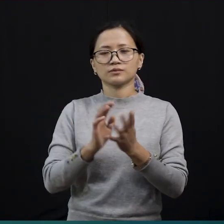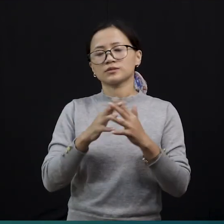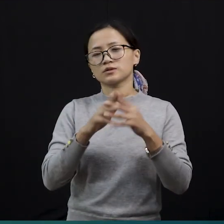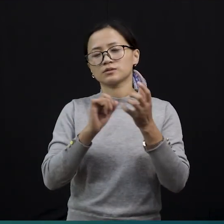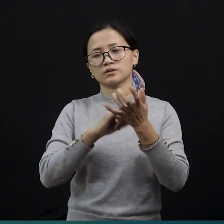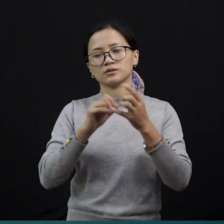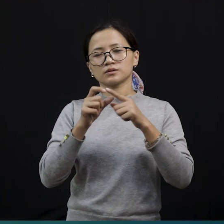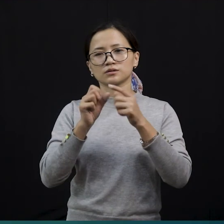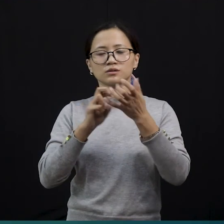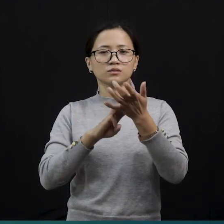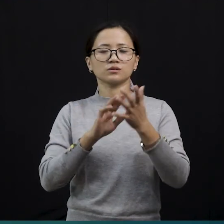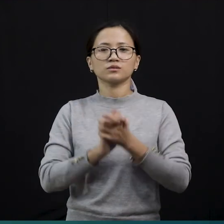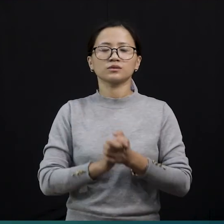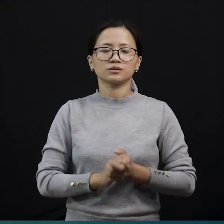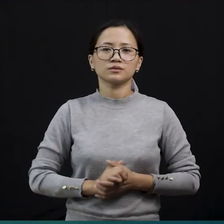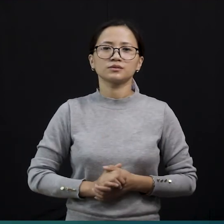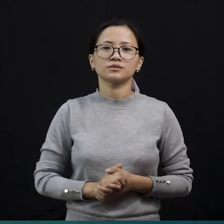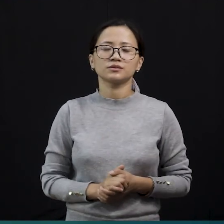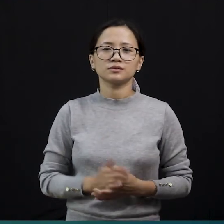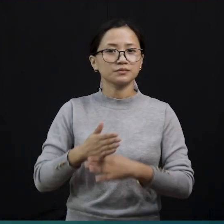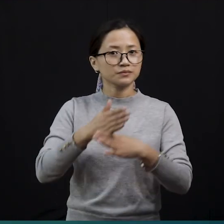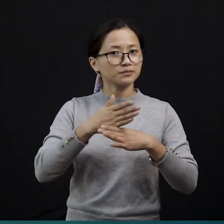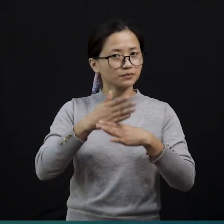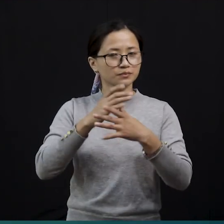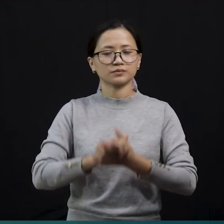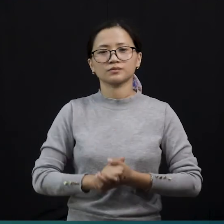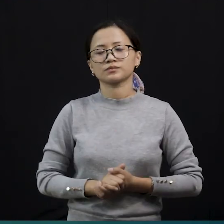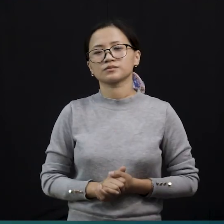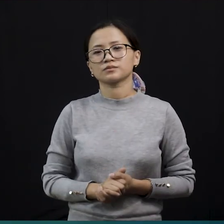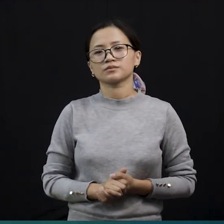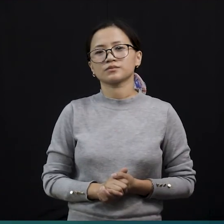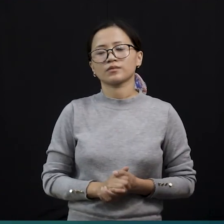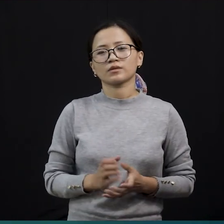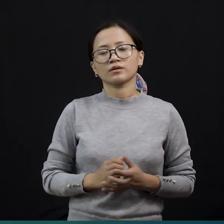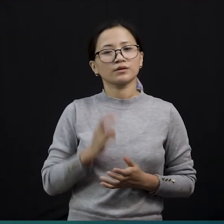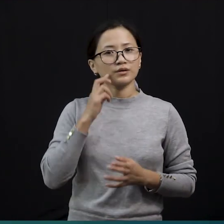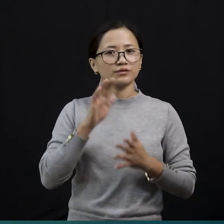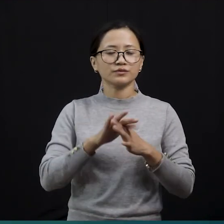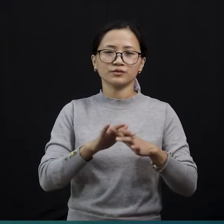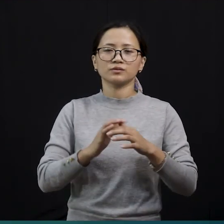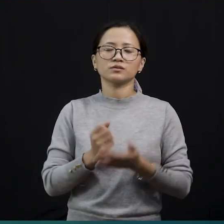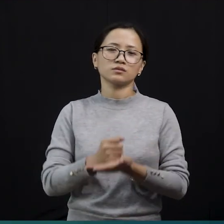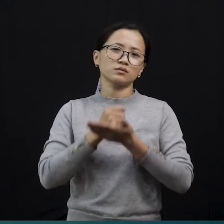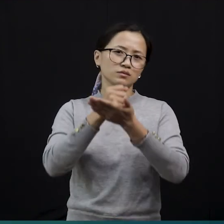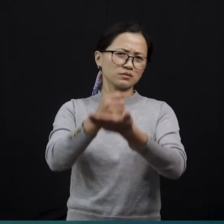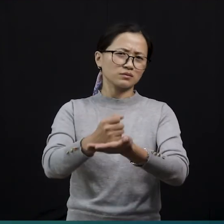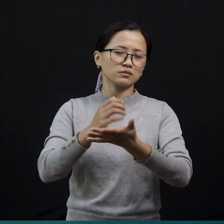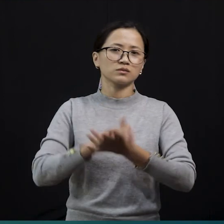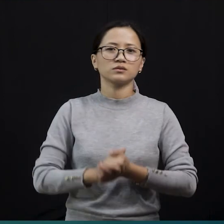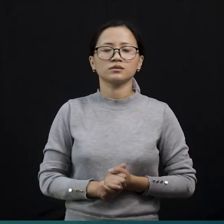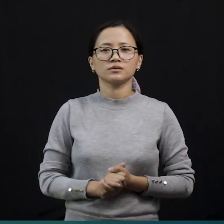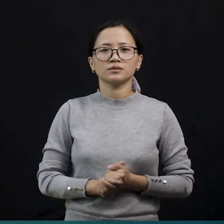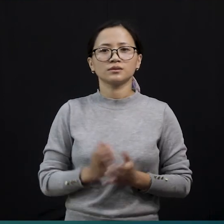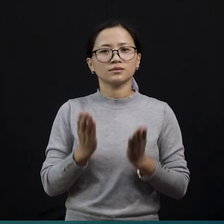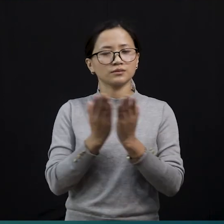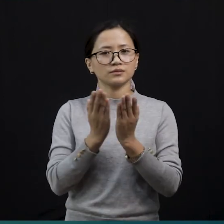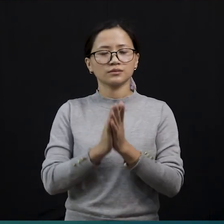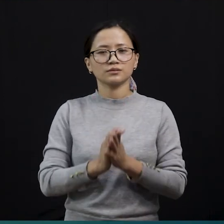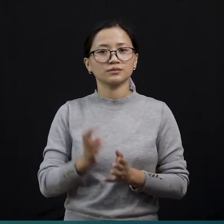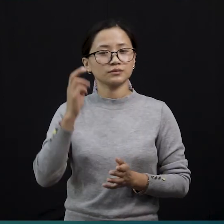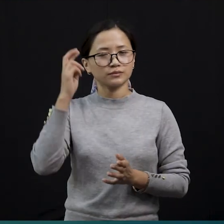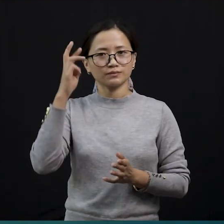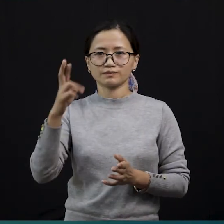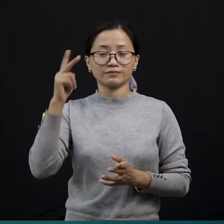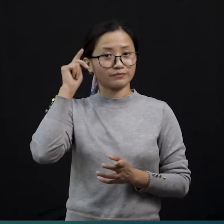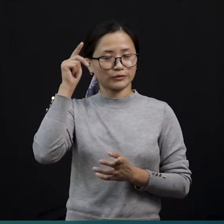इम्पोर्टेंट है। तो आप लोग प्लीज़ ये सब चीज़ शेयर कीजिए और लाइक जितना हो सके सबको हेल्प कीजिए, क्योंकि बुक्स और नॉलेज